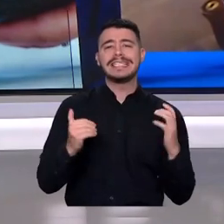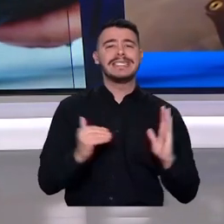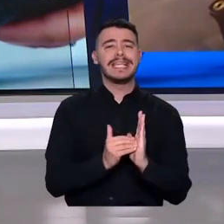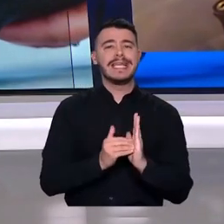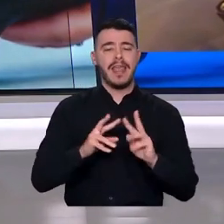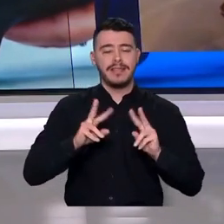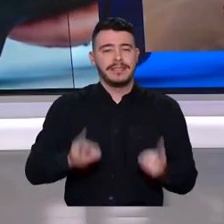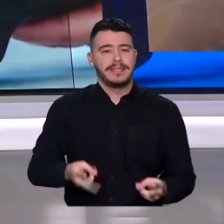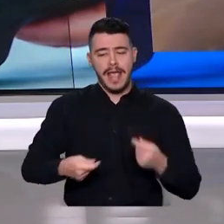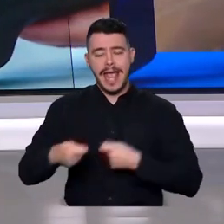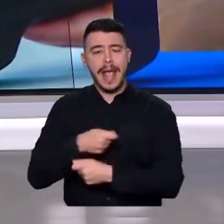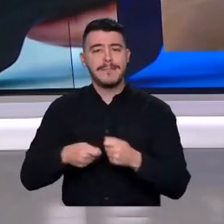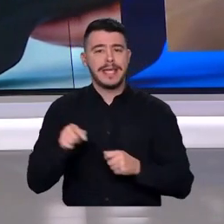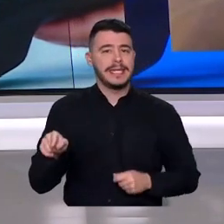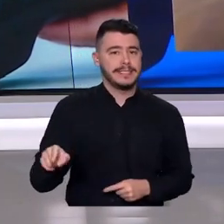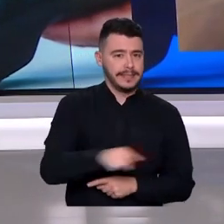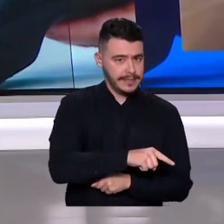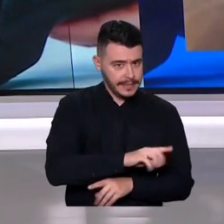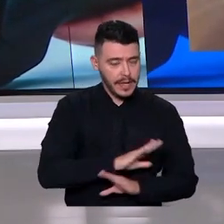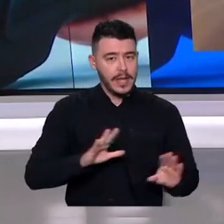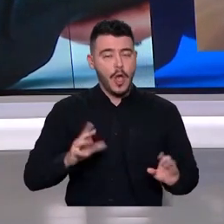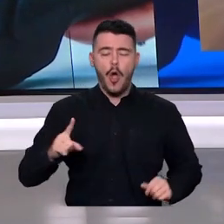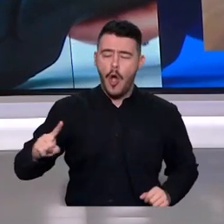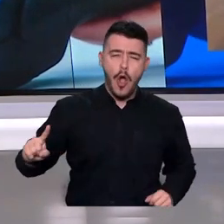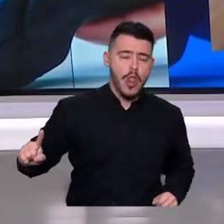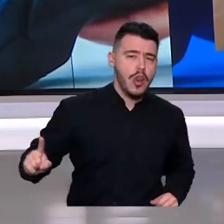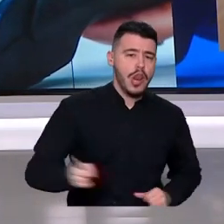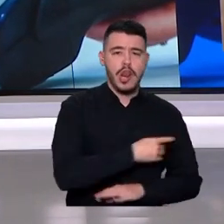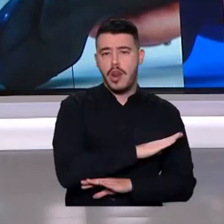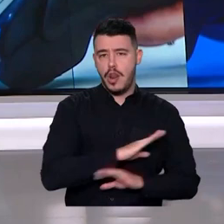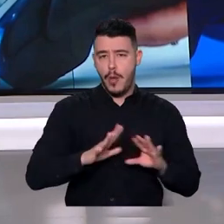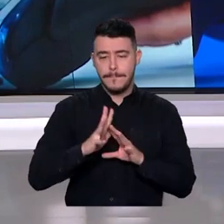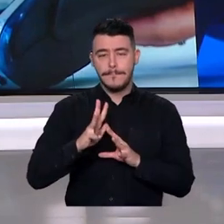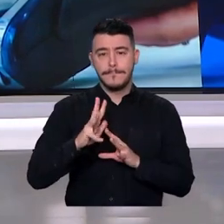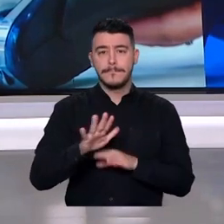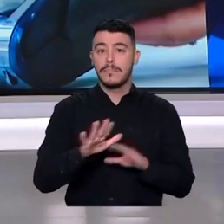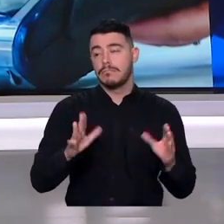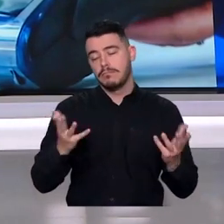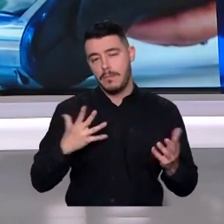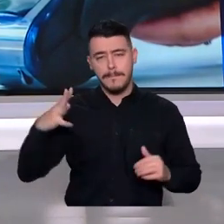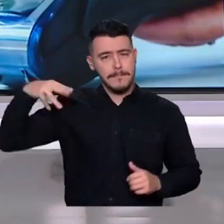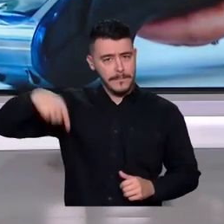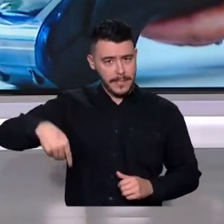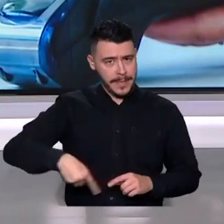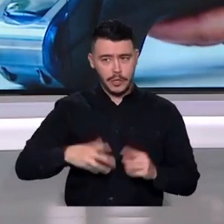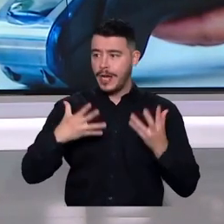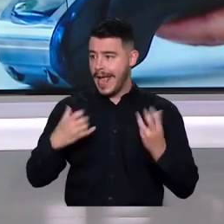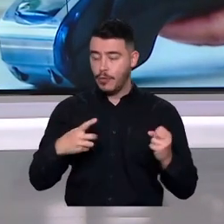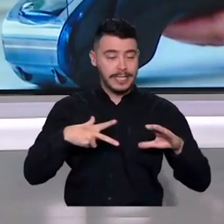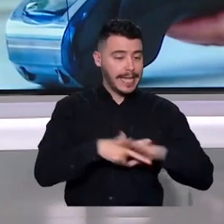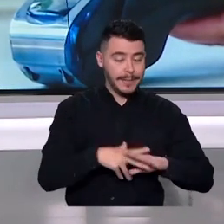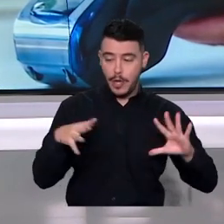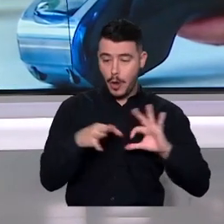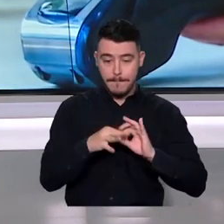στο νόμο ή και αυτές παίρνουν παράταση όχι όλες αυτές οι οποίες έχουν πάρει όχι αυτές που έχουν πάρει διασύνδεση αυτή τη στιγμή είναι συνδεδεμένες και βλέπει η